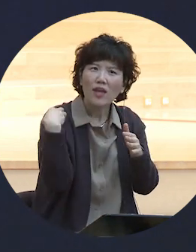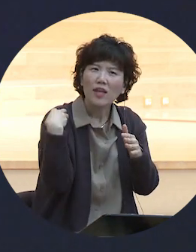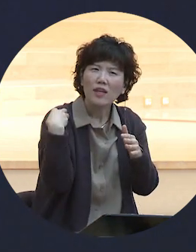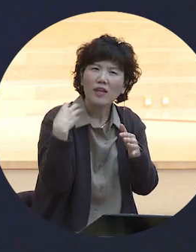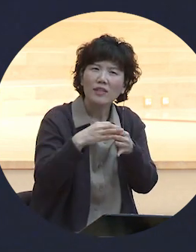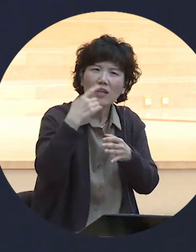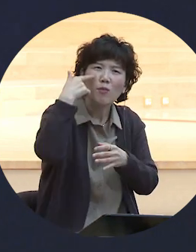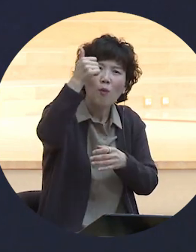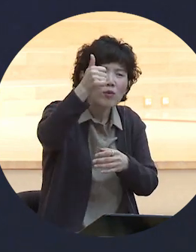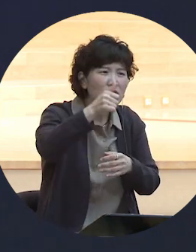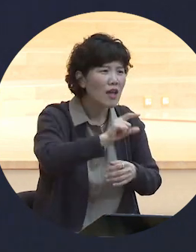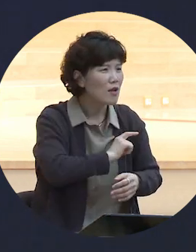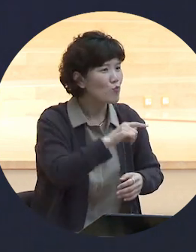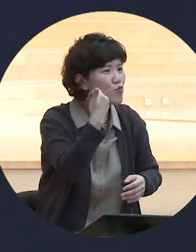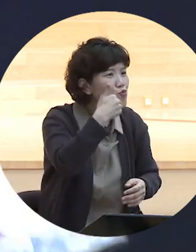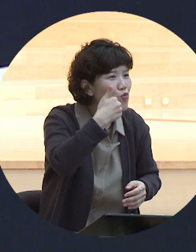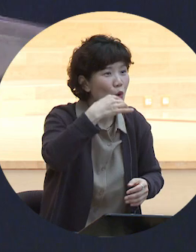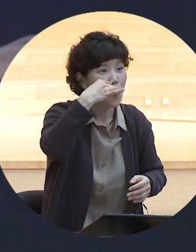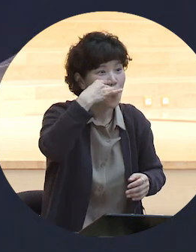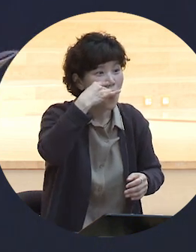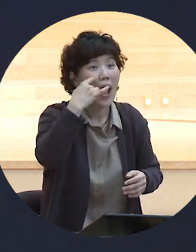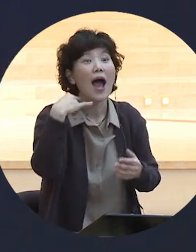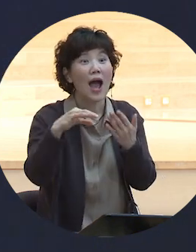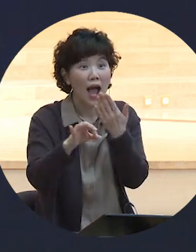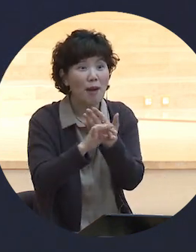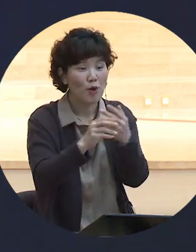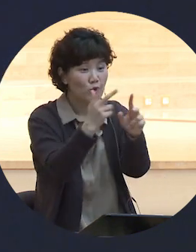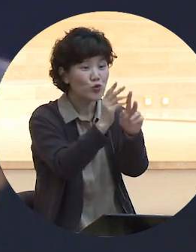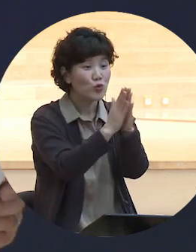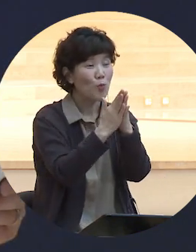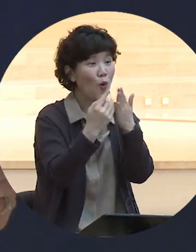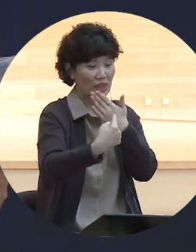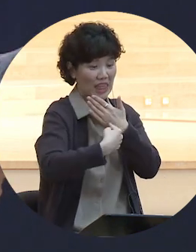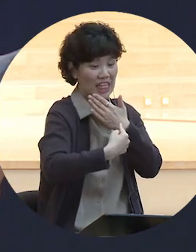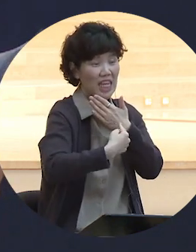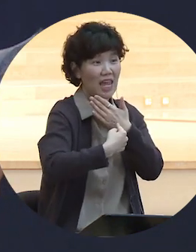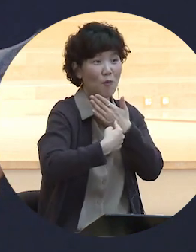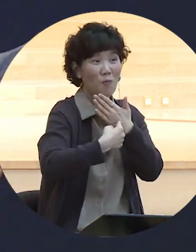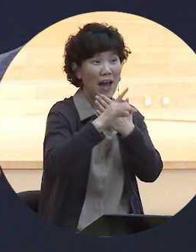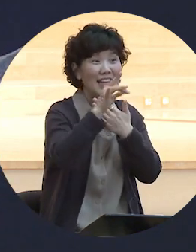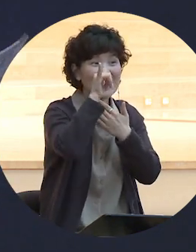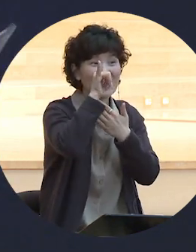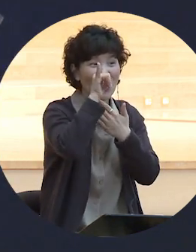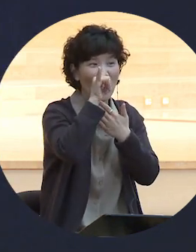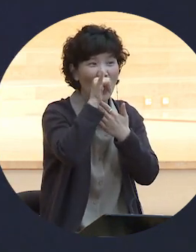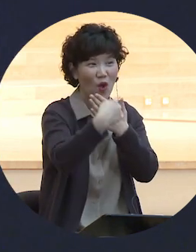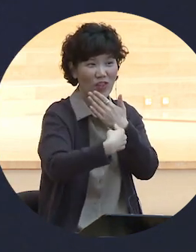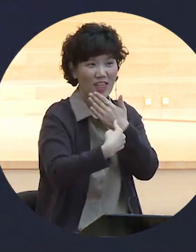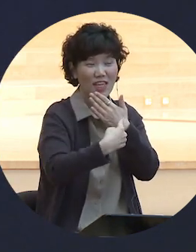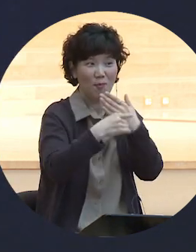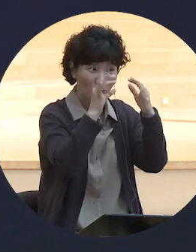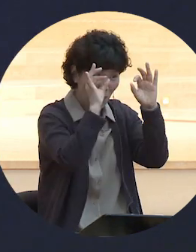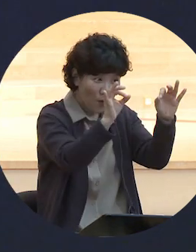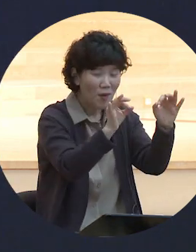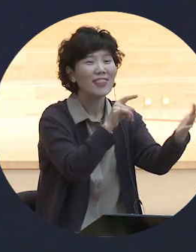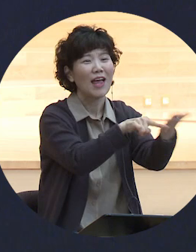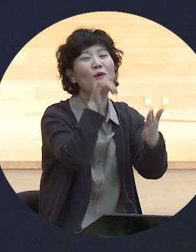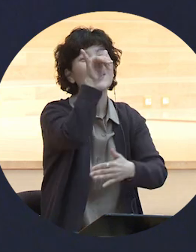목사 사역을 하는 사람이 누구냐 궁금하면 주보 뒷면을 찢겨보면 돼. 찢겨보면 뒷면 보면 다